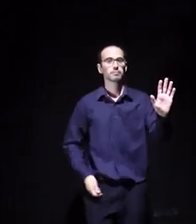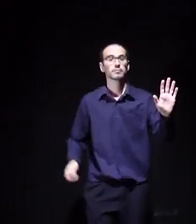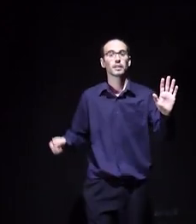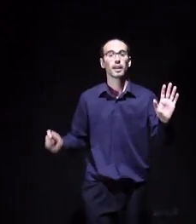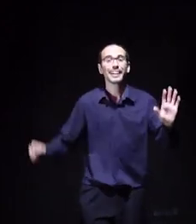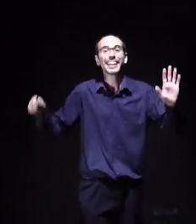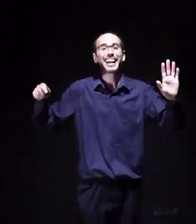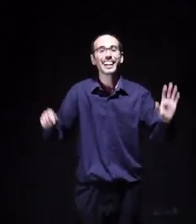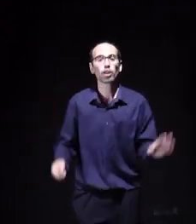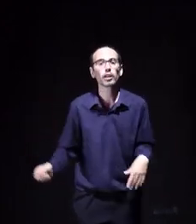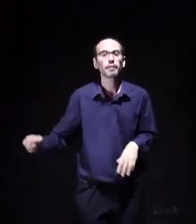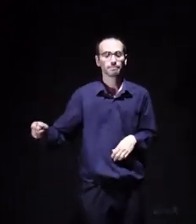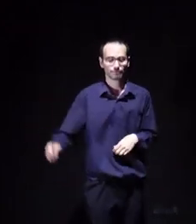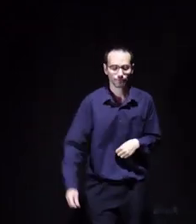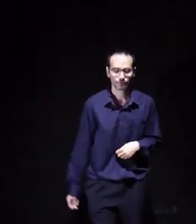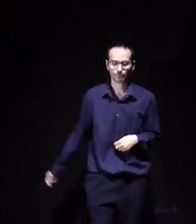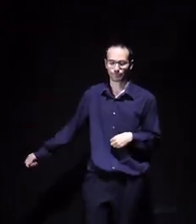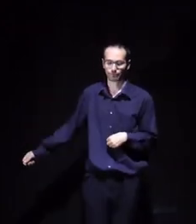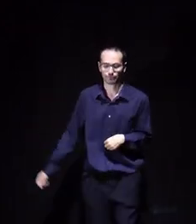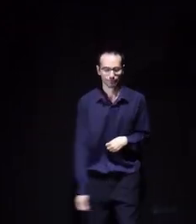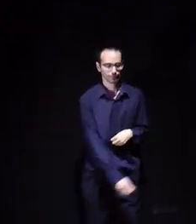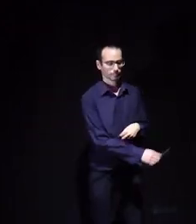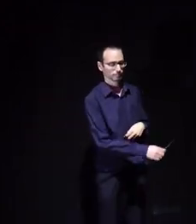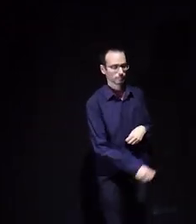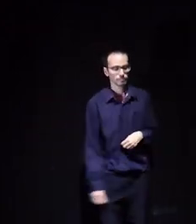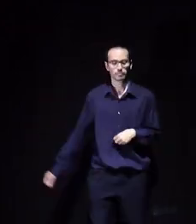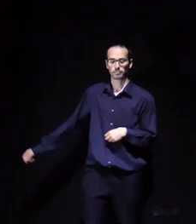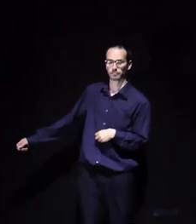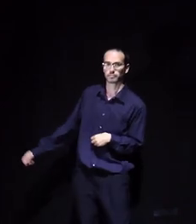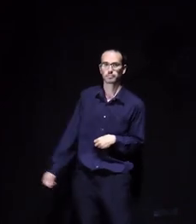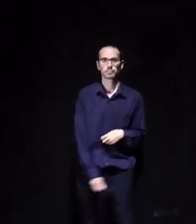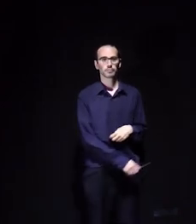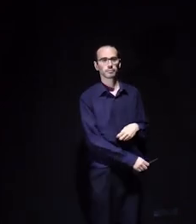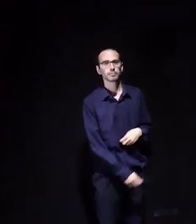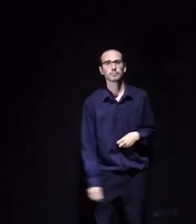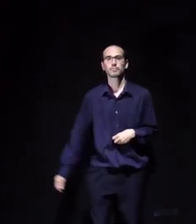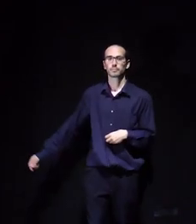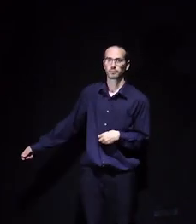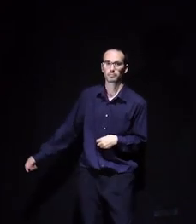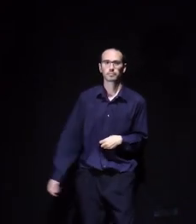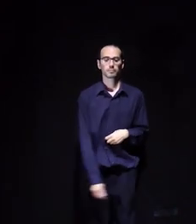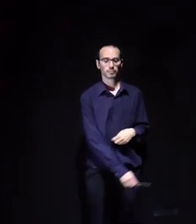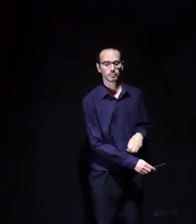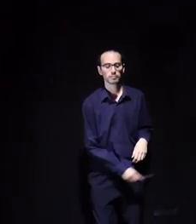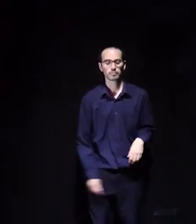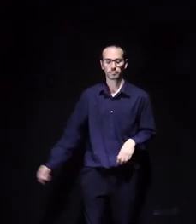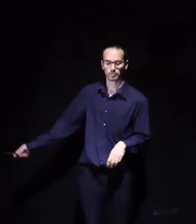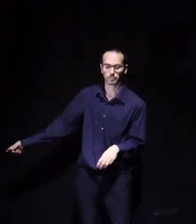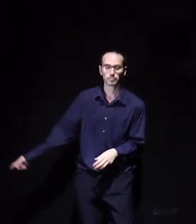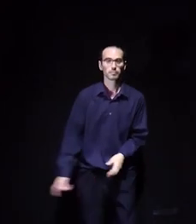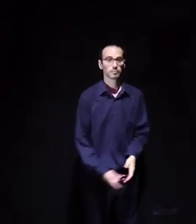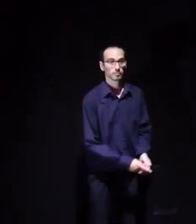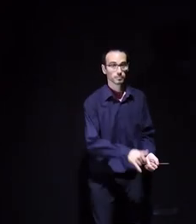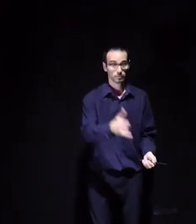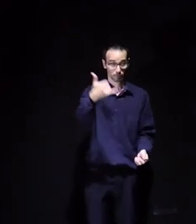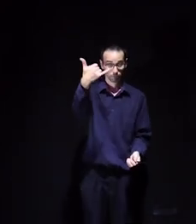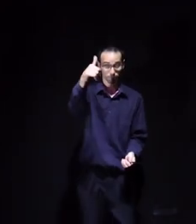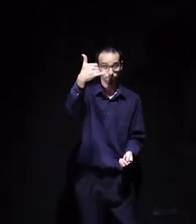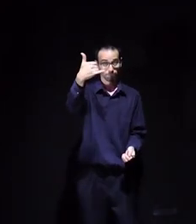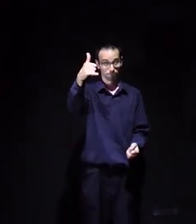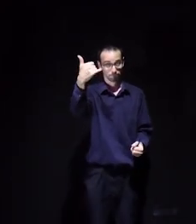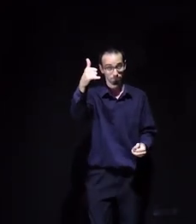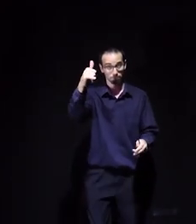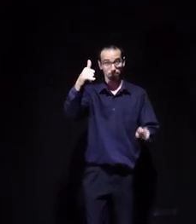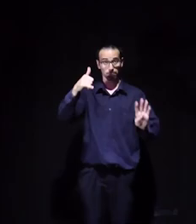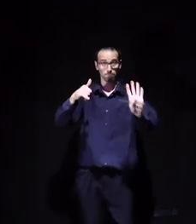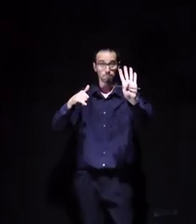decidir jo, per tant, qui la carona. I és per això que avui t'explico que en el tema del contacte millor ens ho prenem en tacte i així no caldrà fer un mico, tant que el pico que repico.